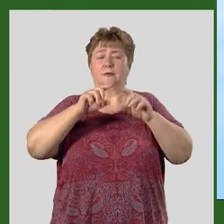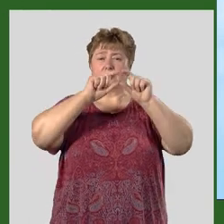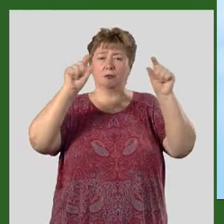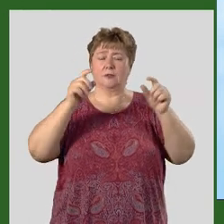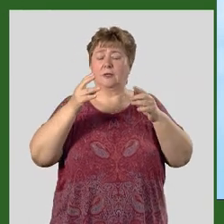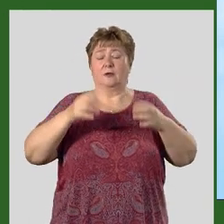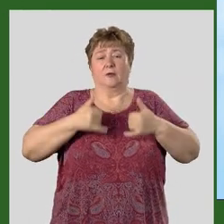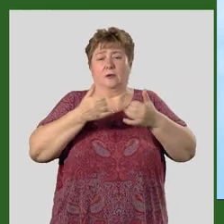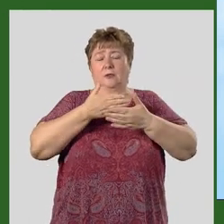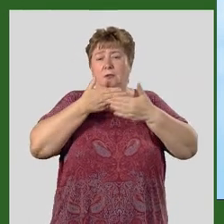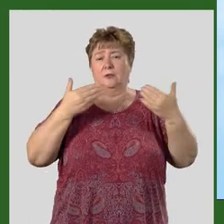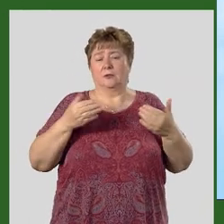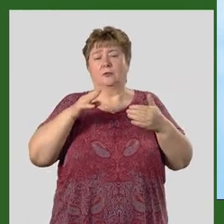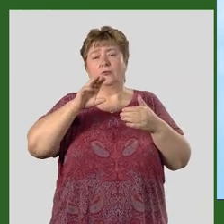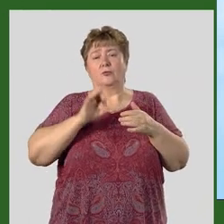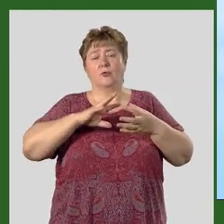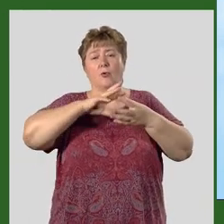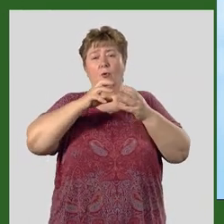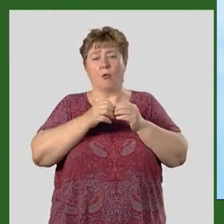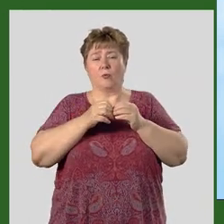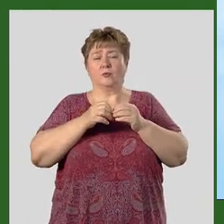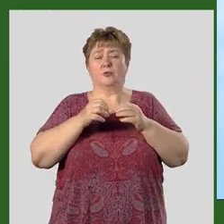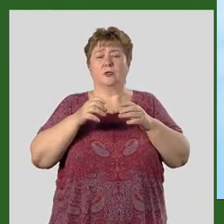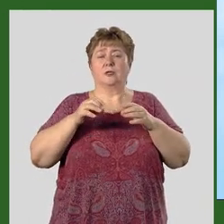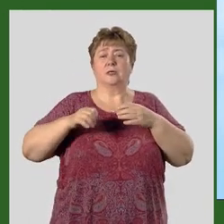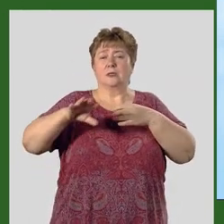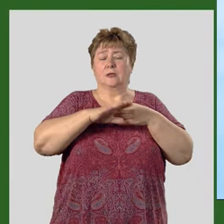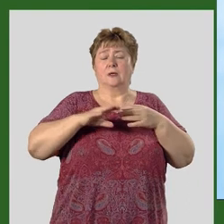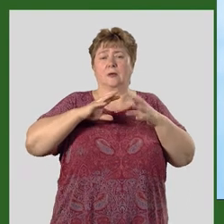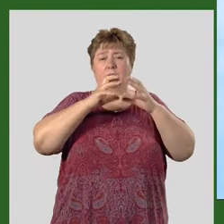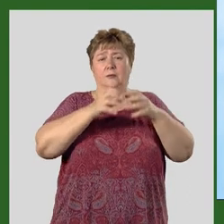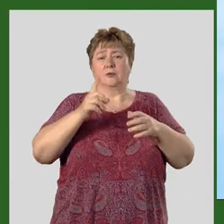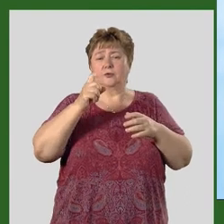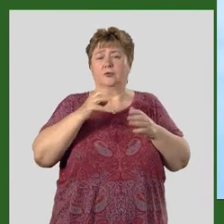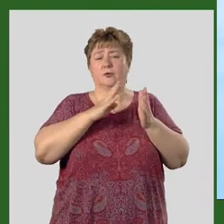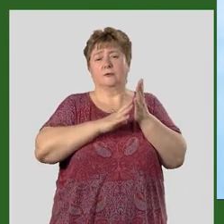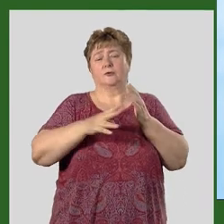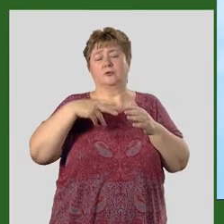и непризнанные, то общее число стран в мире –